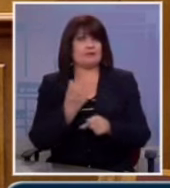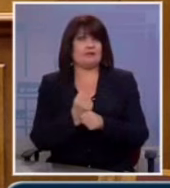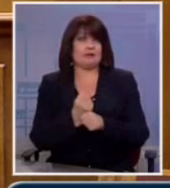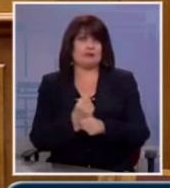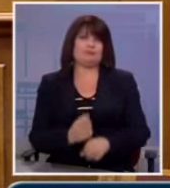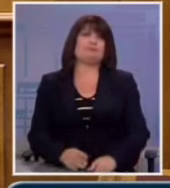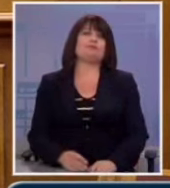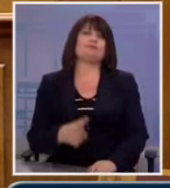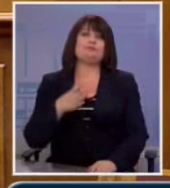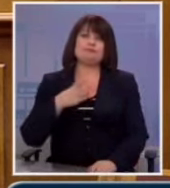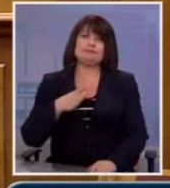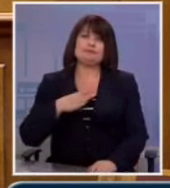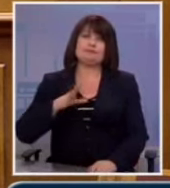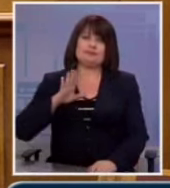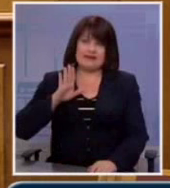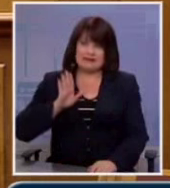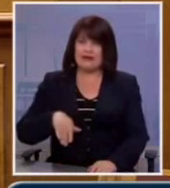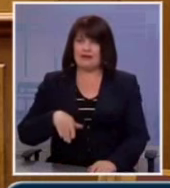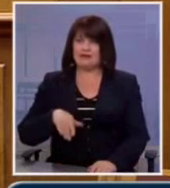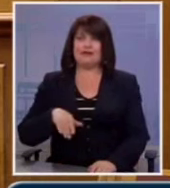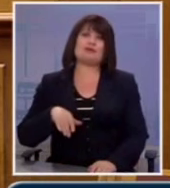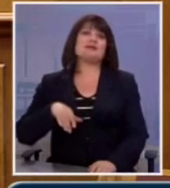Θα ήθελα τέλος, κυρίες και κύριοι βουλευτές,